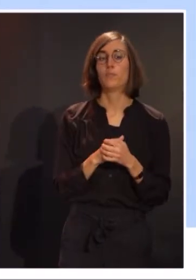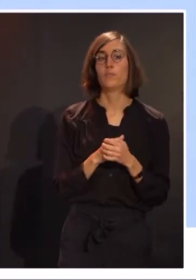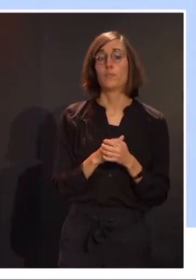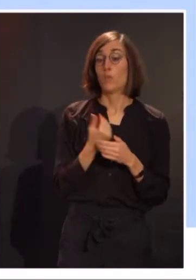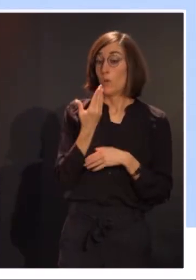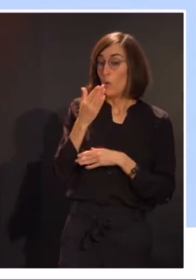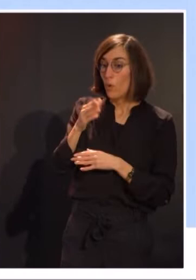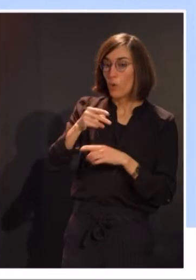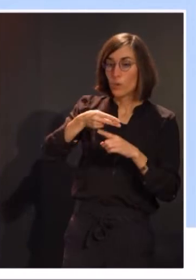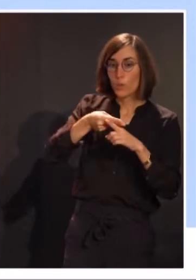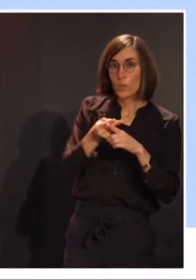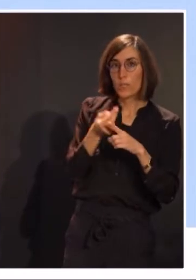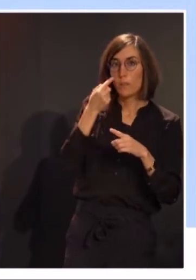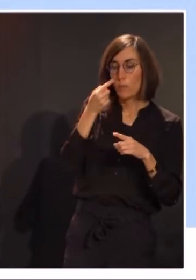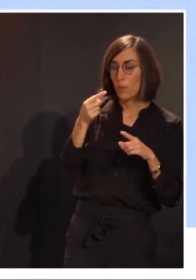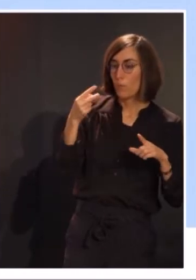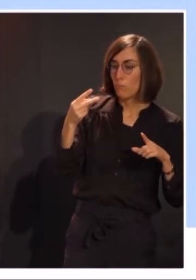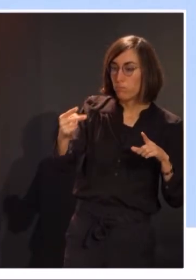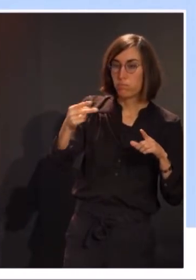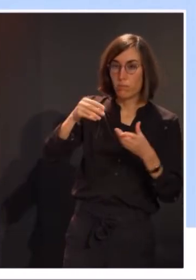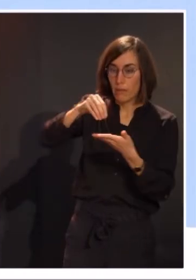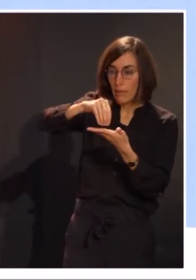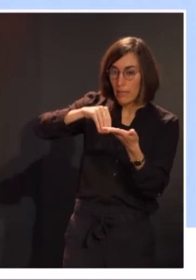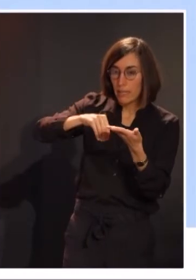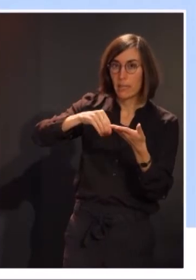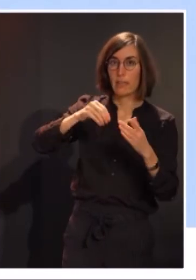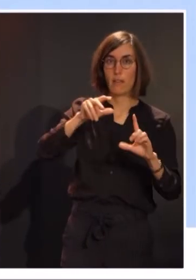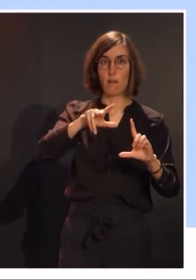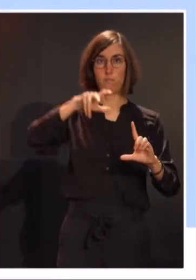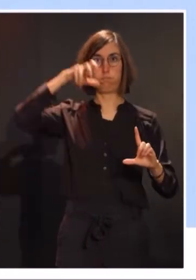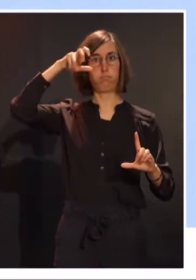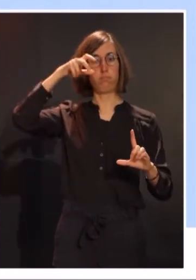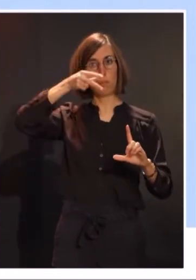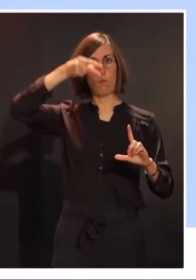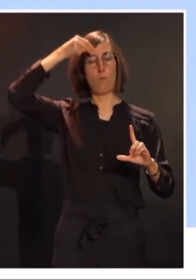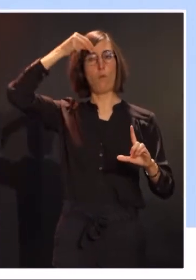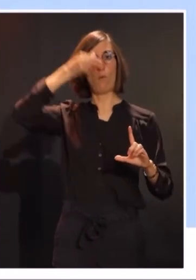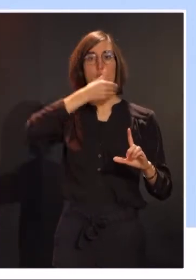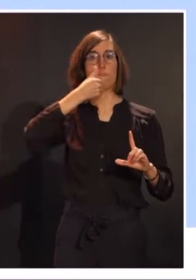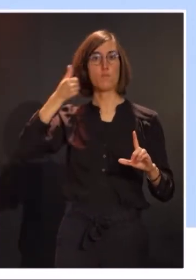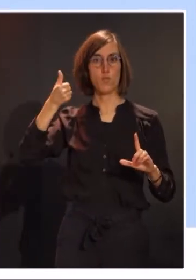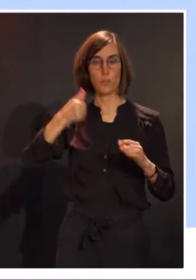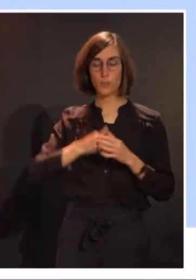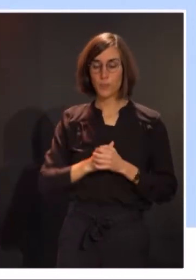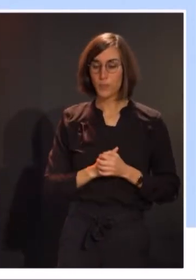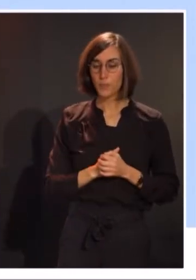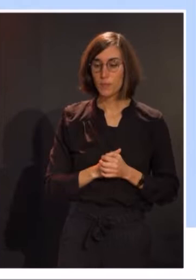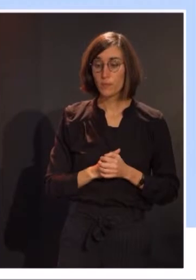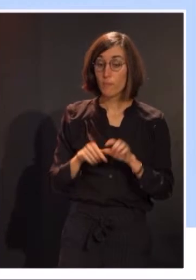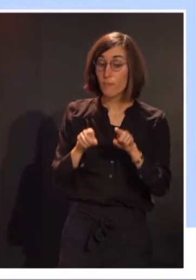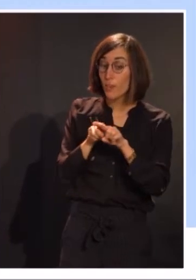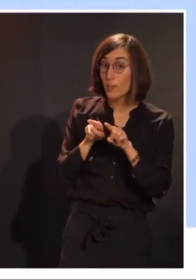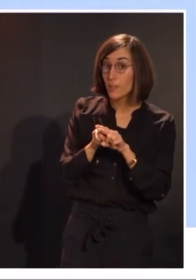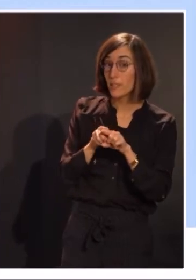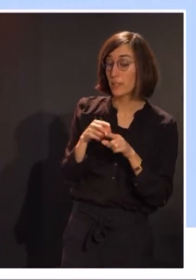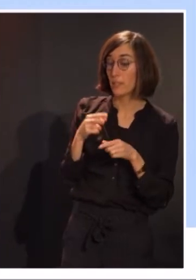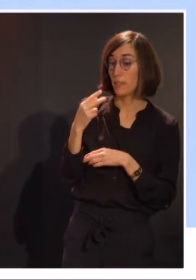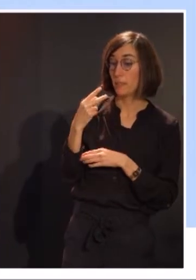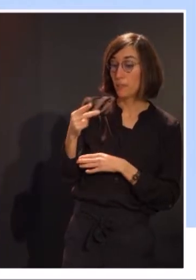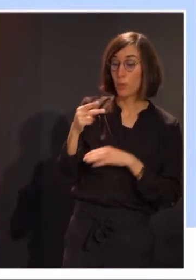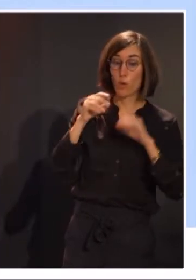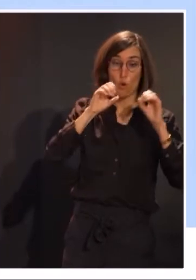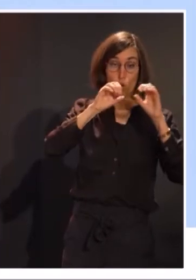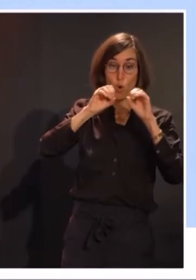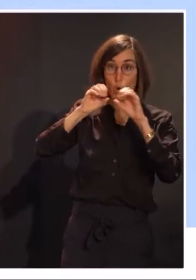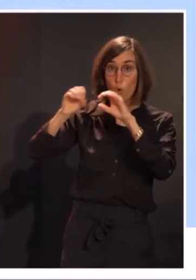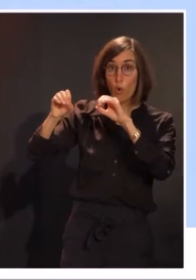et l'intelligibilité de ses productions écrites, d'améliorer aussi l'organisation des supports de cours,